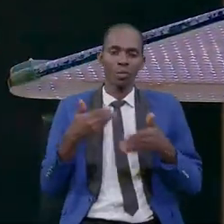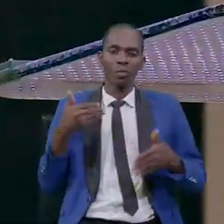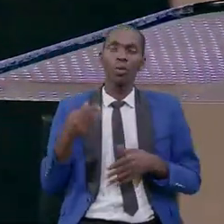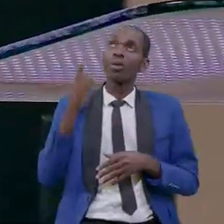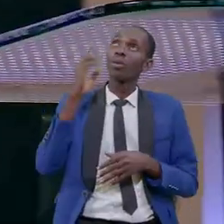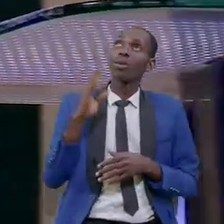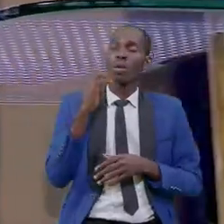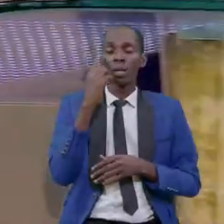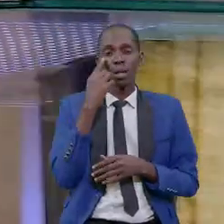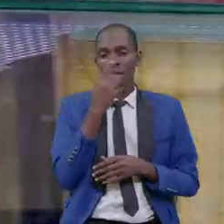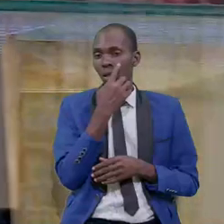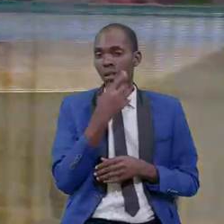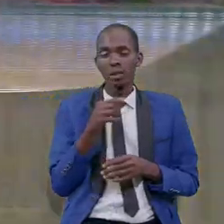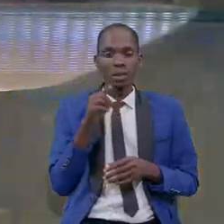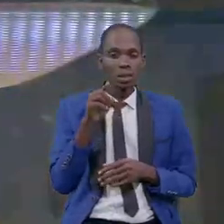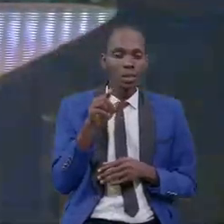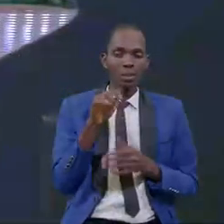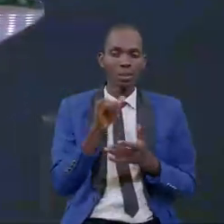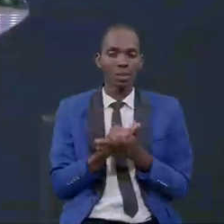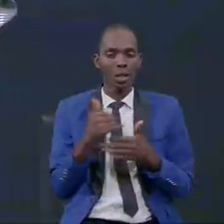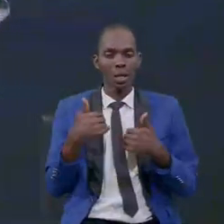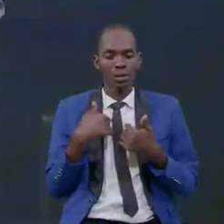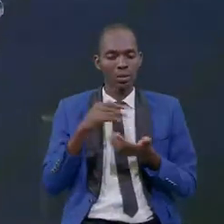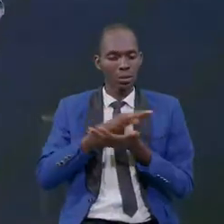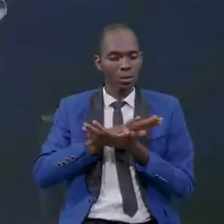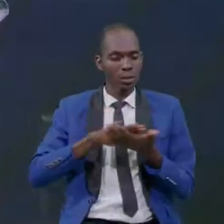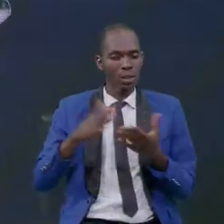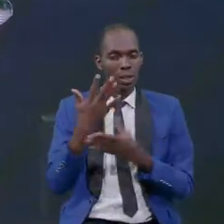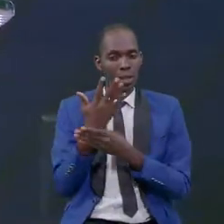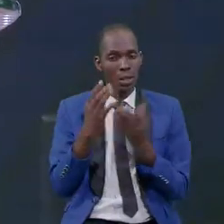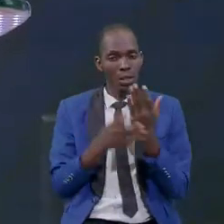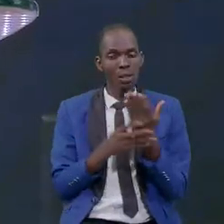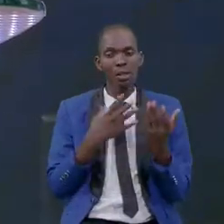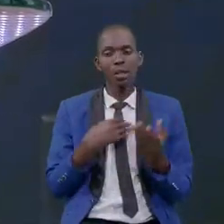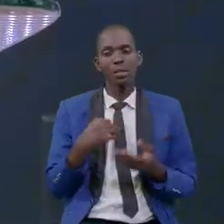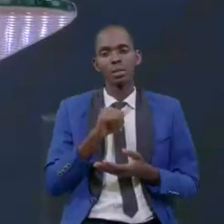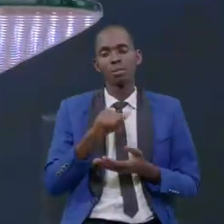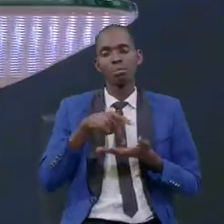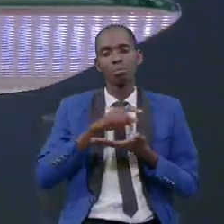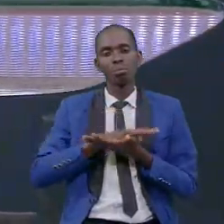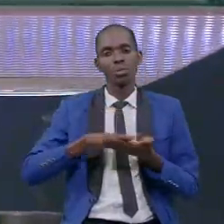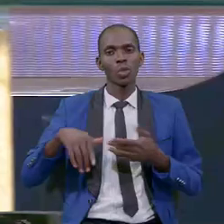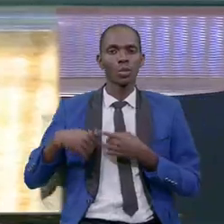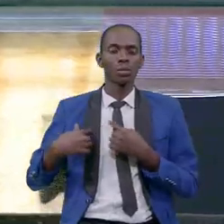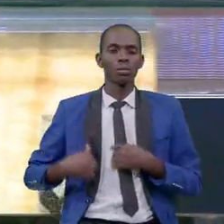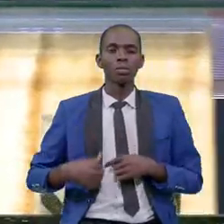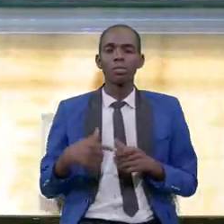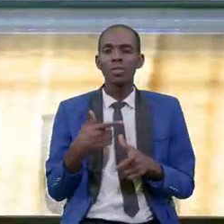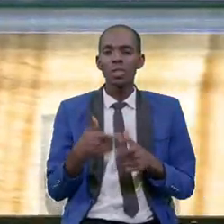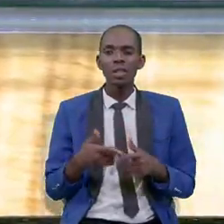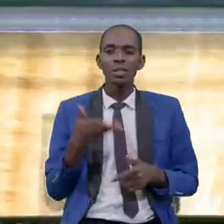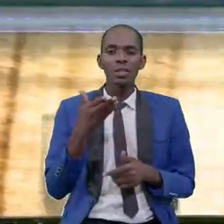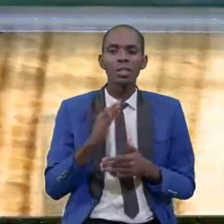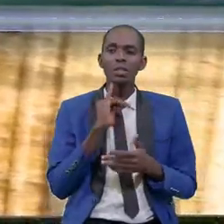désagréable devant Dieu, celui qui a les mains innocentes et le cœur pur. Et puis, il y a quelque